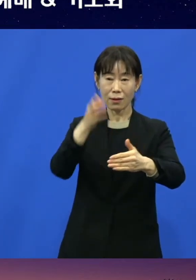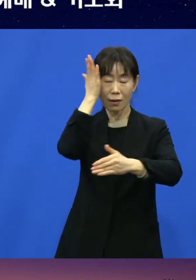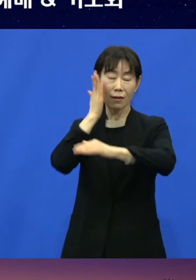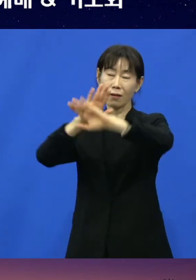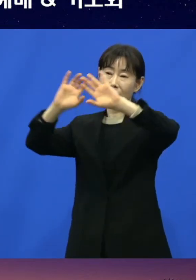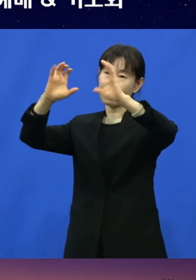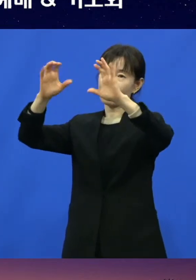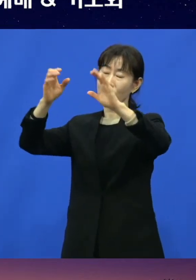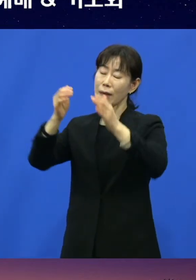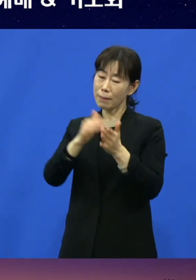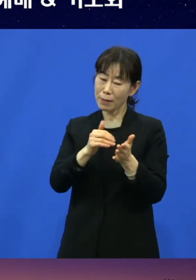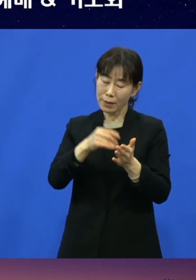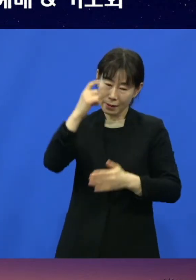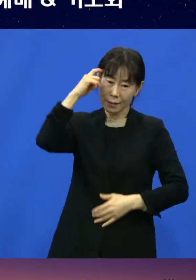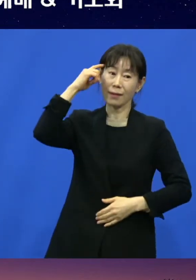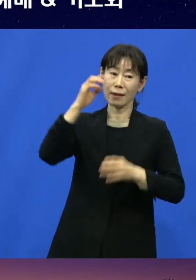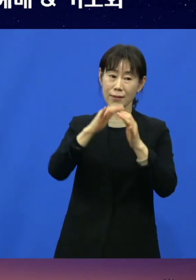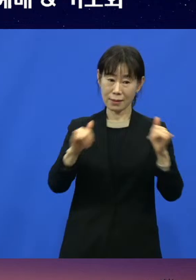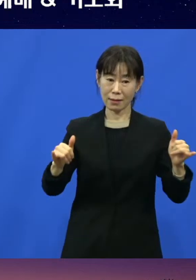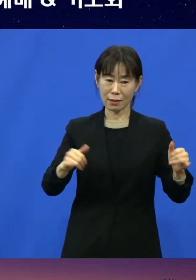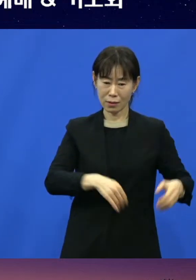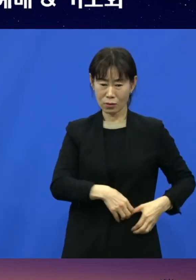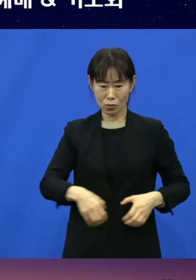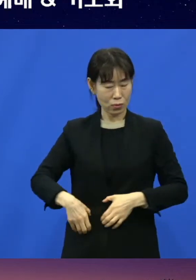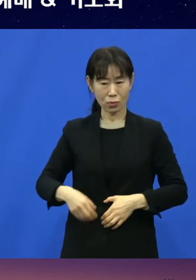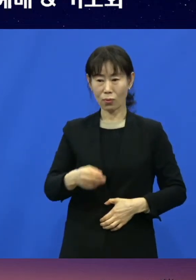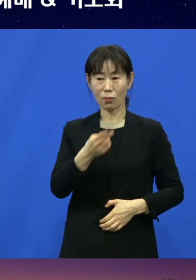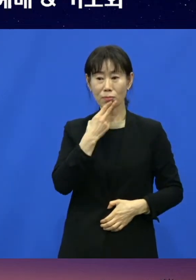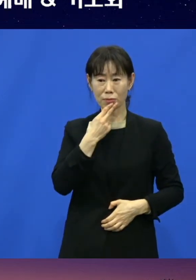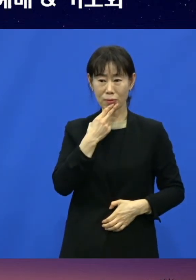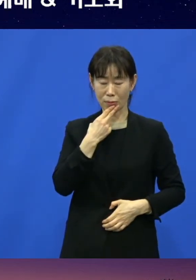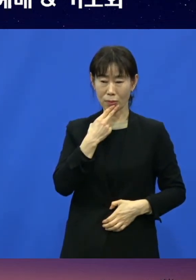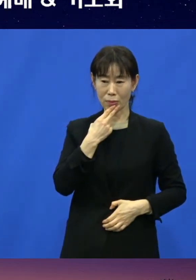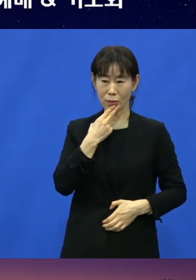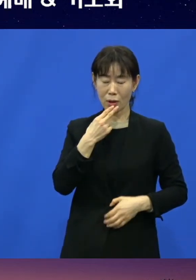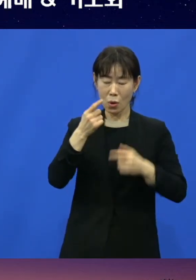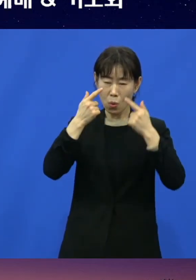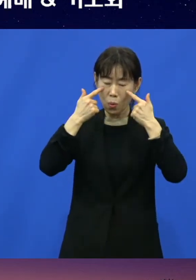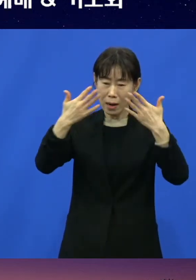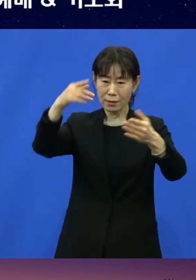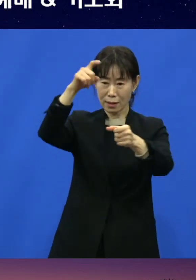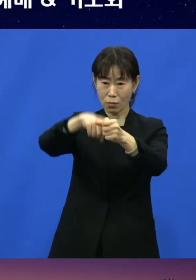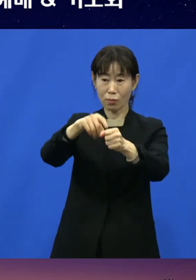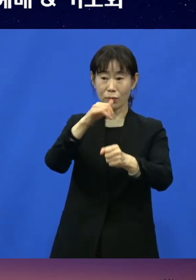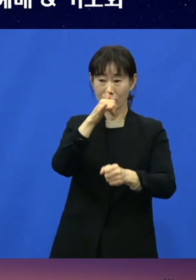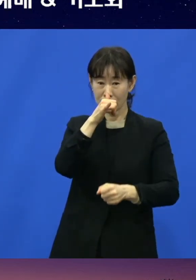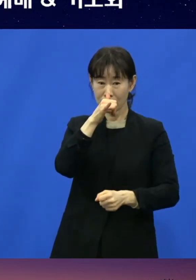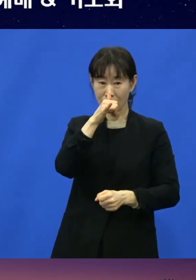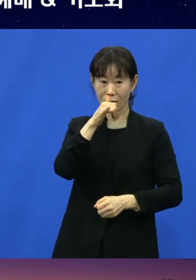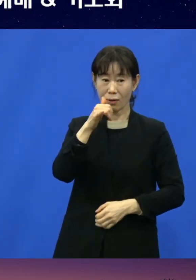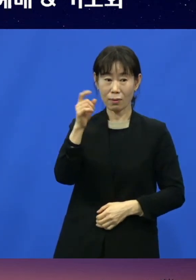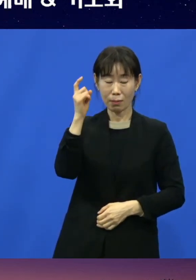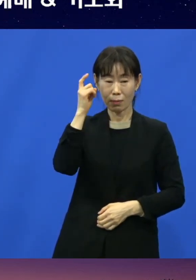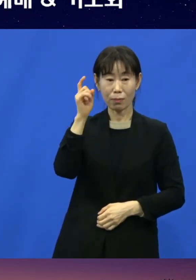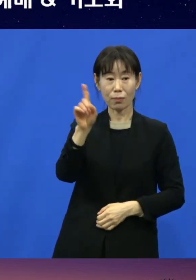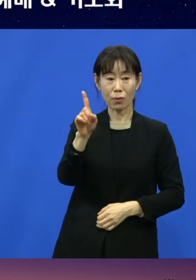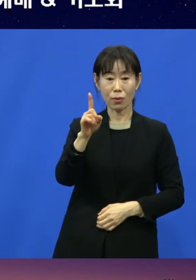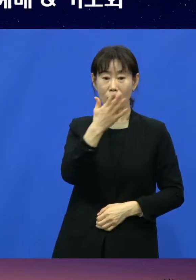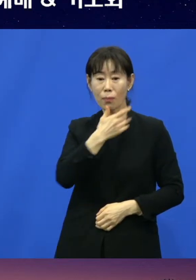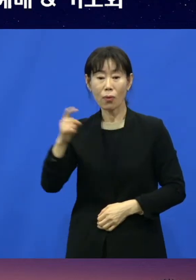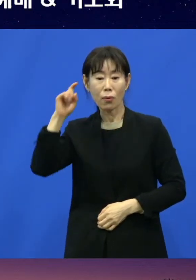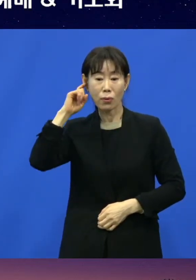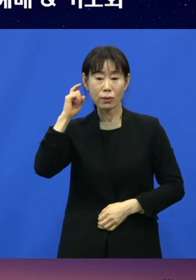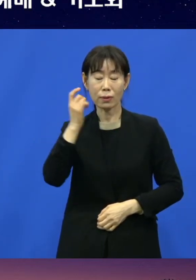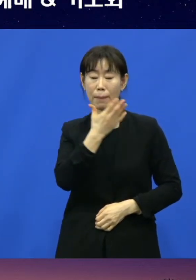깨달은 자들은 삶에 주저할 이유가 없어요. 삶의 방향이 분명히 정해져 있어요. 우리는 이제 예수 그리스도와 그 복음을 위해 살아갈 수 있는 자들로